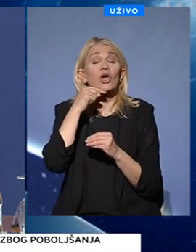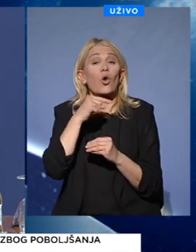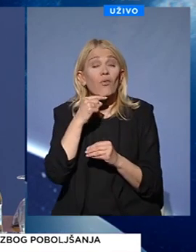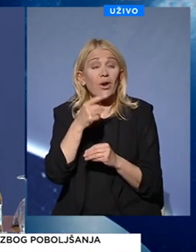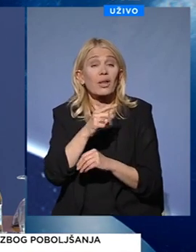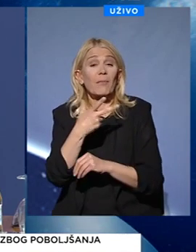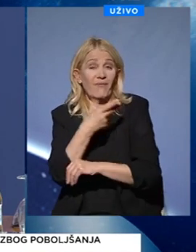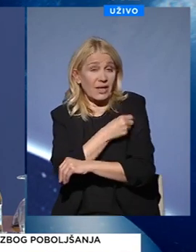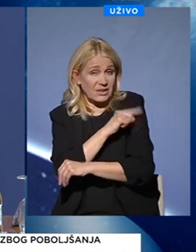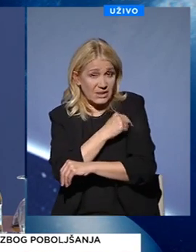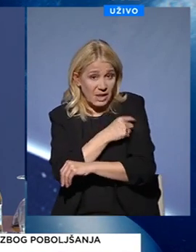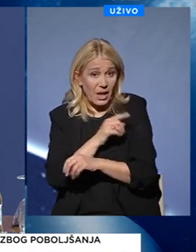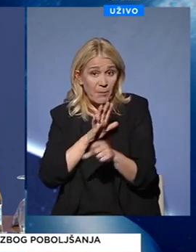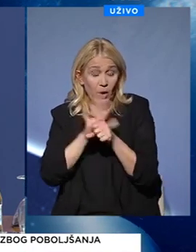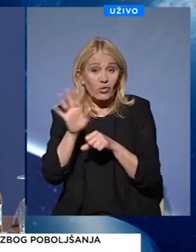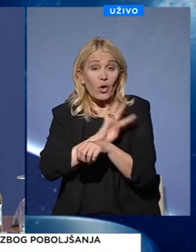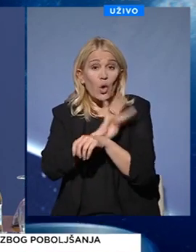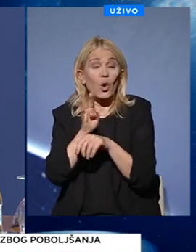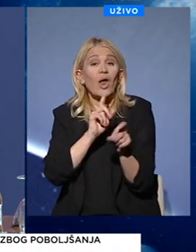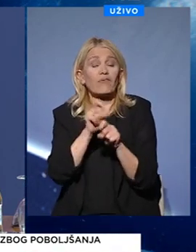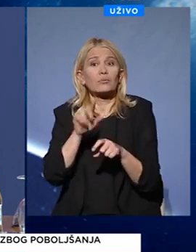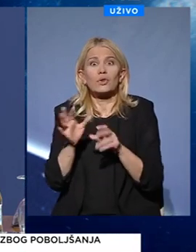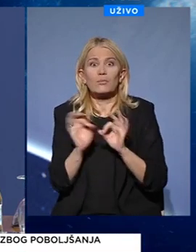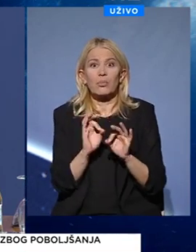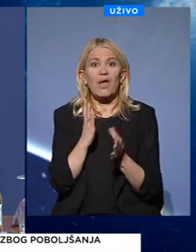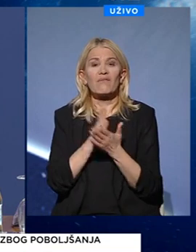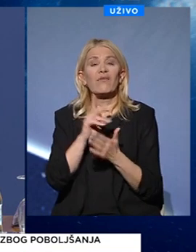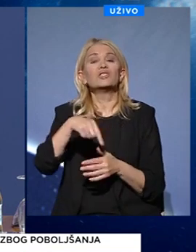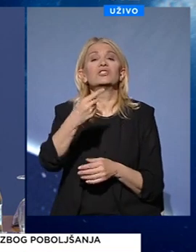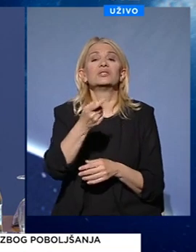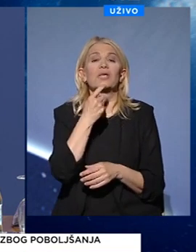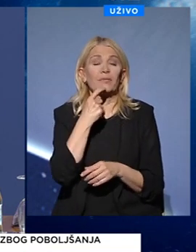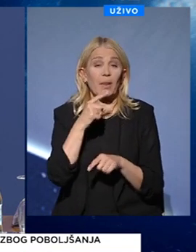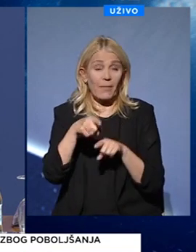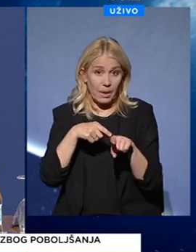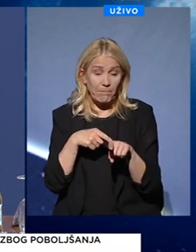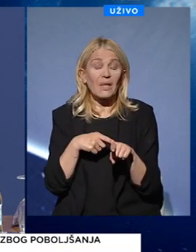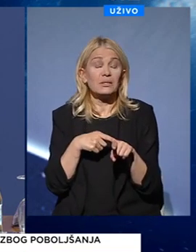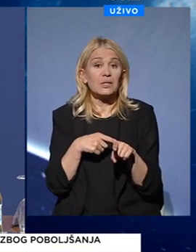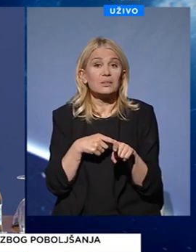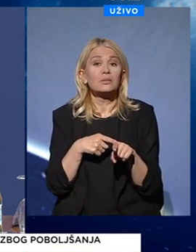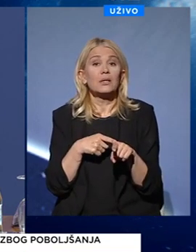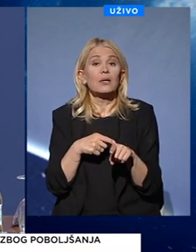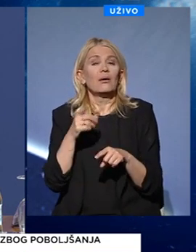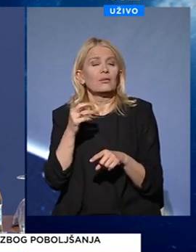vakcina protiv COVID-19 mogla biti spremna već u septembru mesecu, o čemu